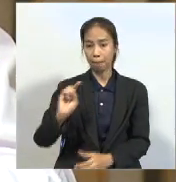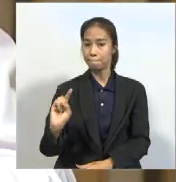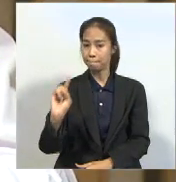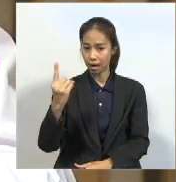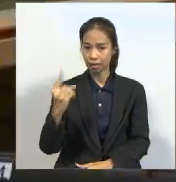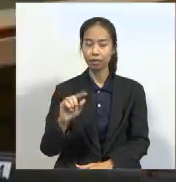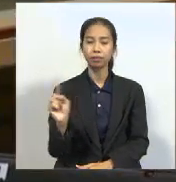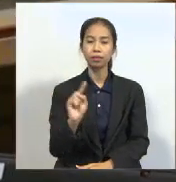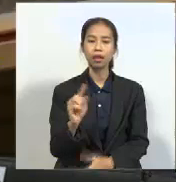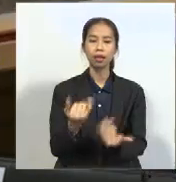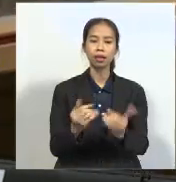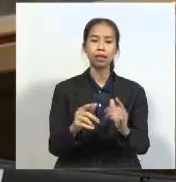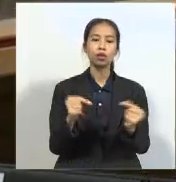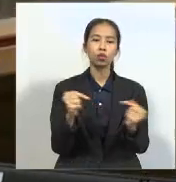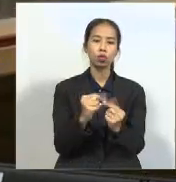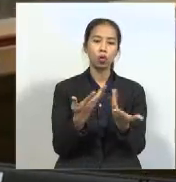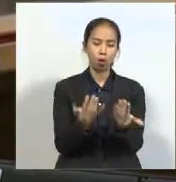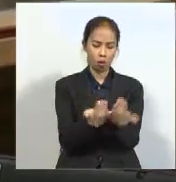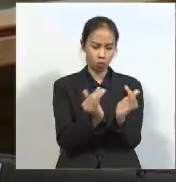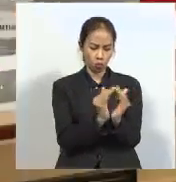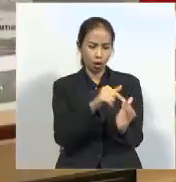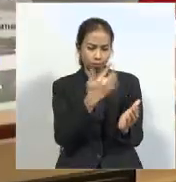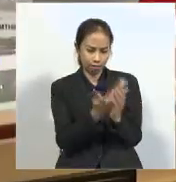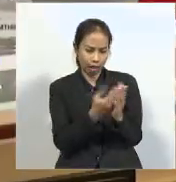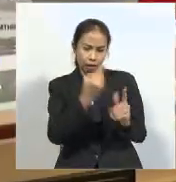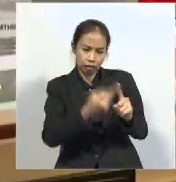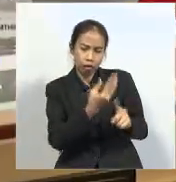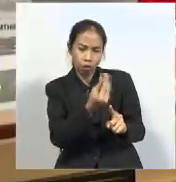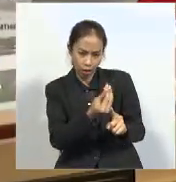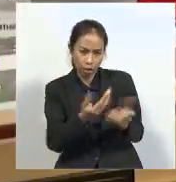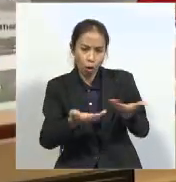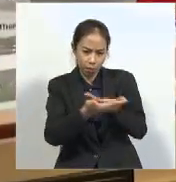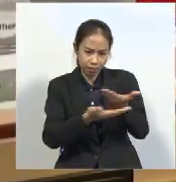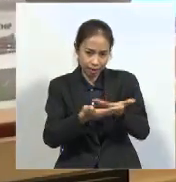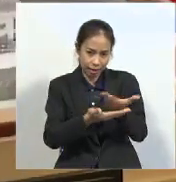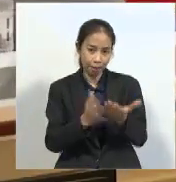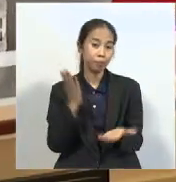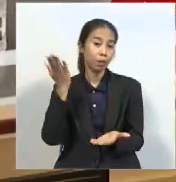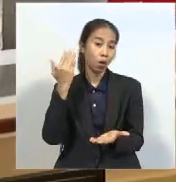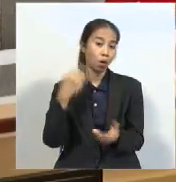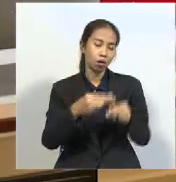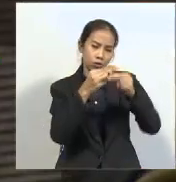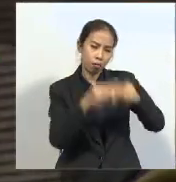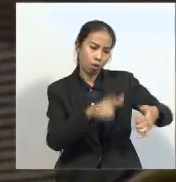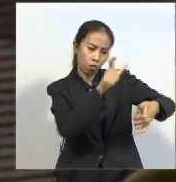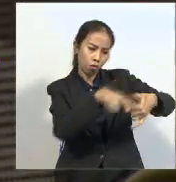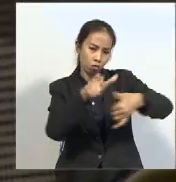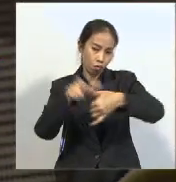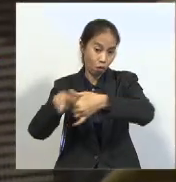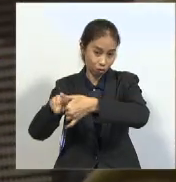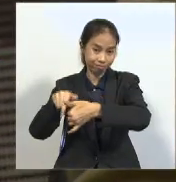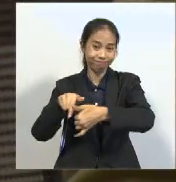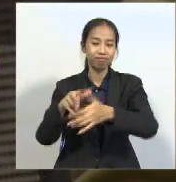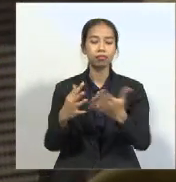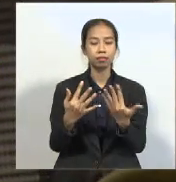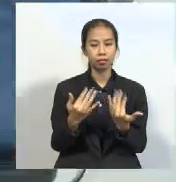ใหม่นี้จะนำเกณฑ์รายได้รวมของครัวเรือนมาเป็นหลักการพิจารณาจากเดิมที่พิจารณารายได้เฉพาะตัวบุคคลที่ยื่นขอรับสิทธิ์เท่